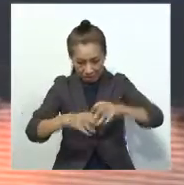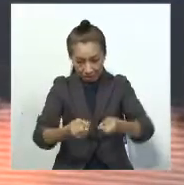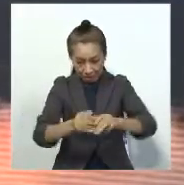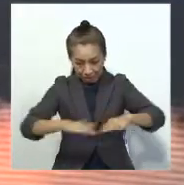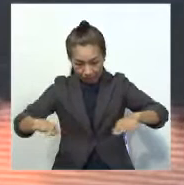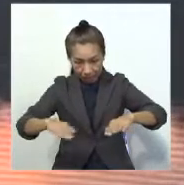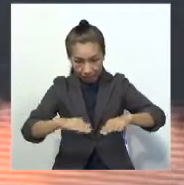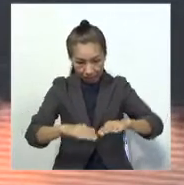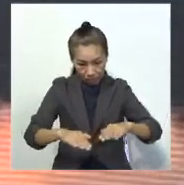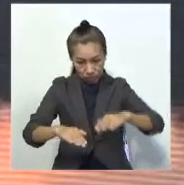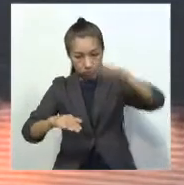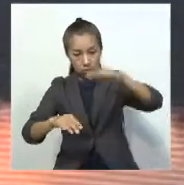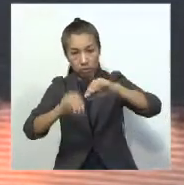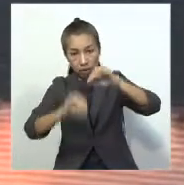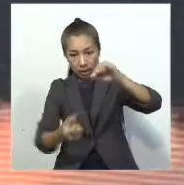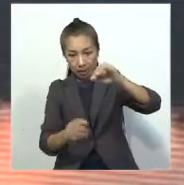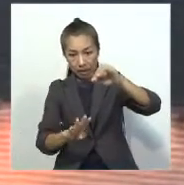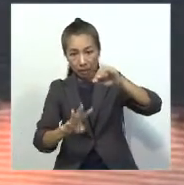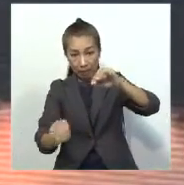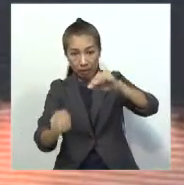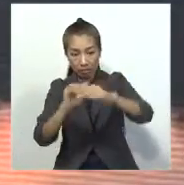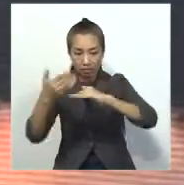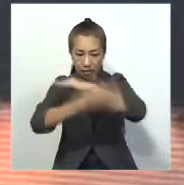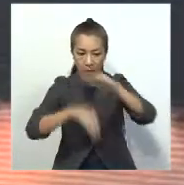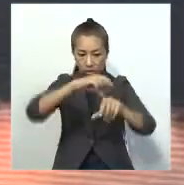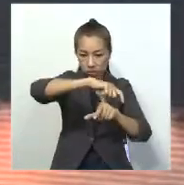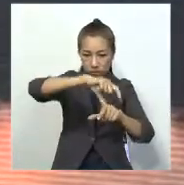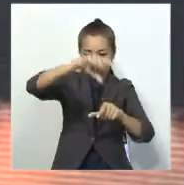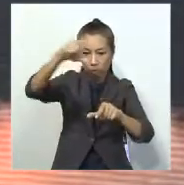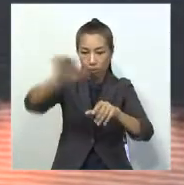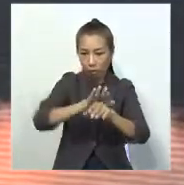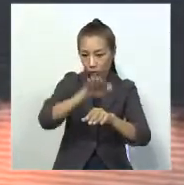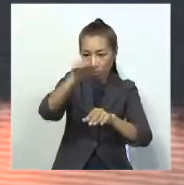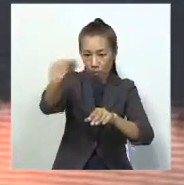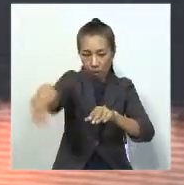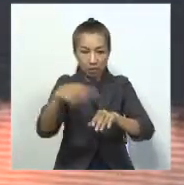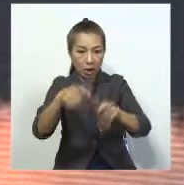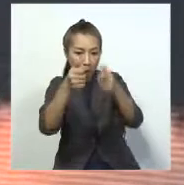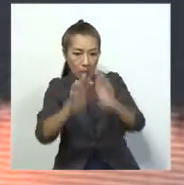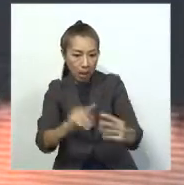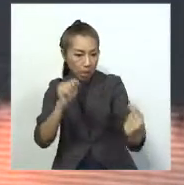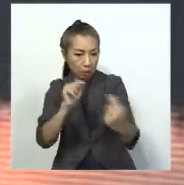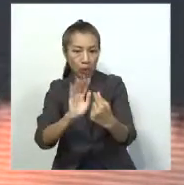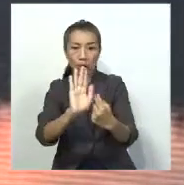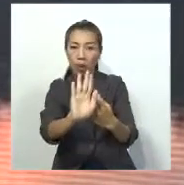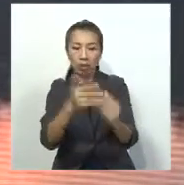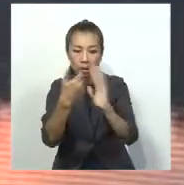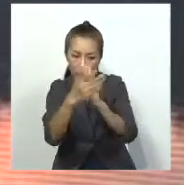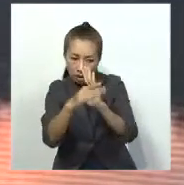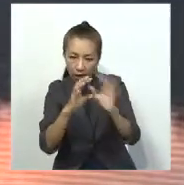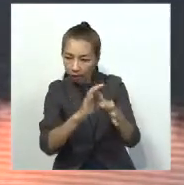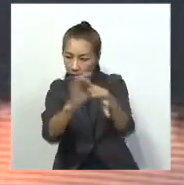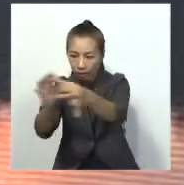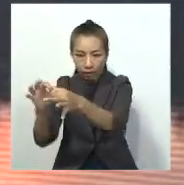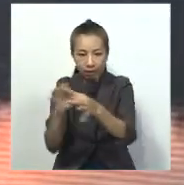ตรการออกแบบทางสถาปัตยกรรมมีความโดดเด่นสื่อถึงความเป็นอีสานมีความสวยงามสอดรับกันในทุกพื้นที่